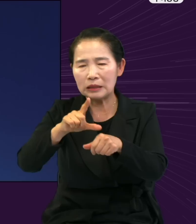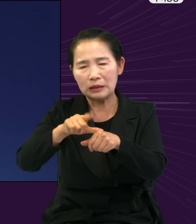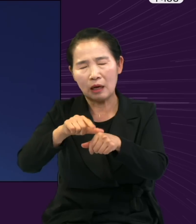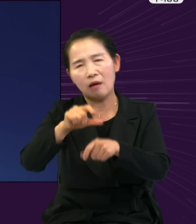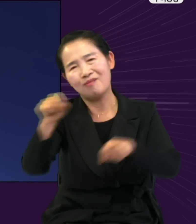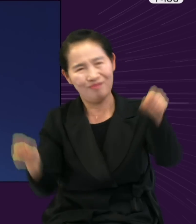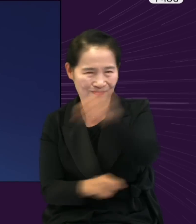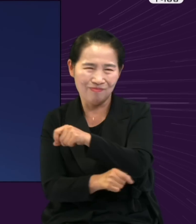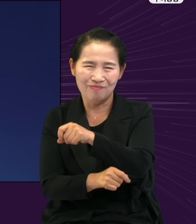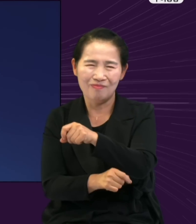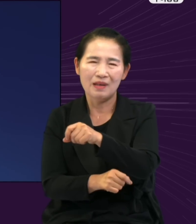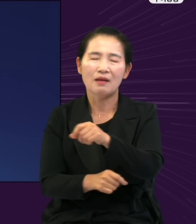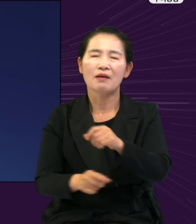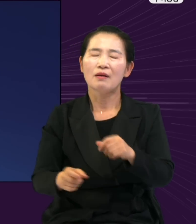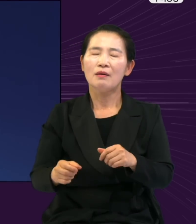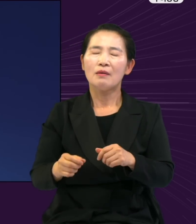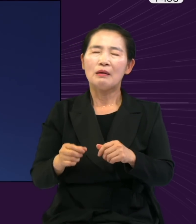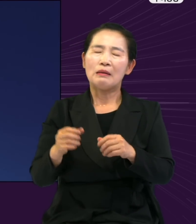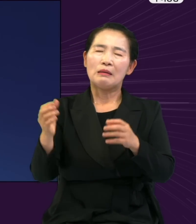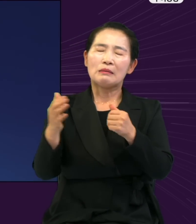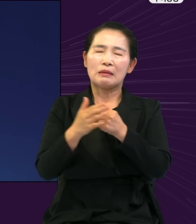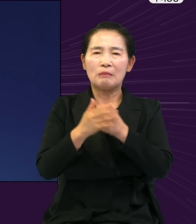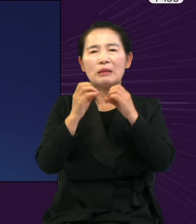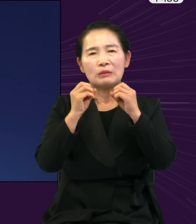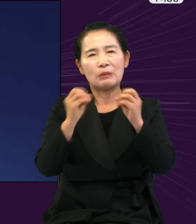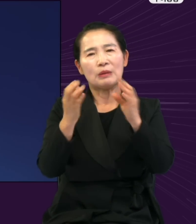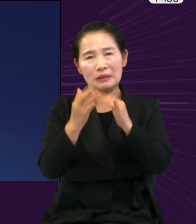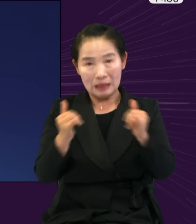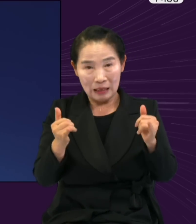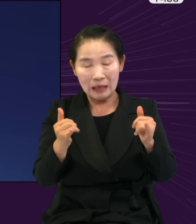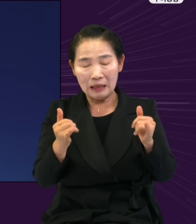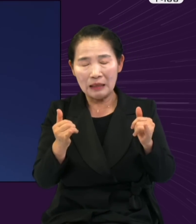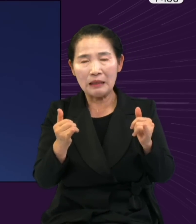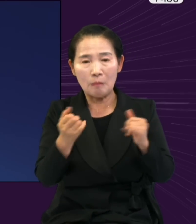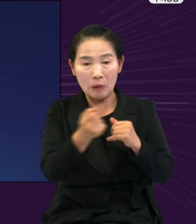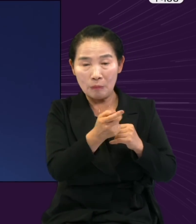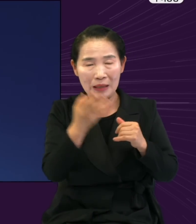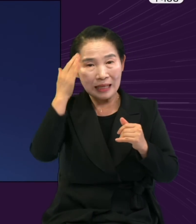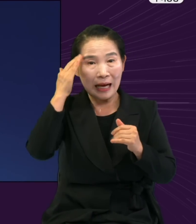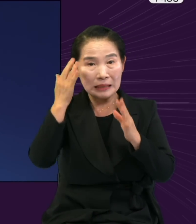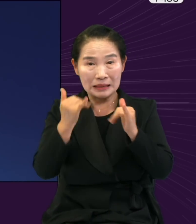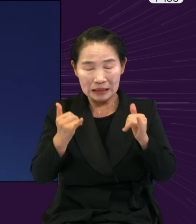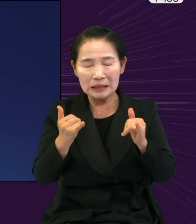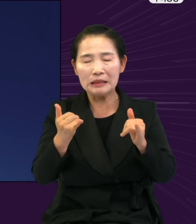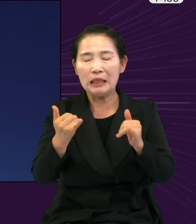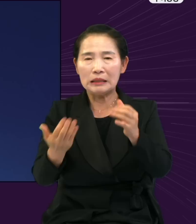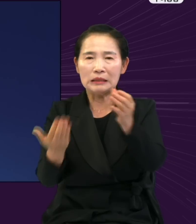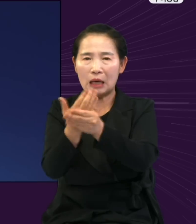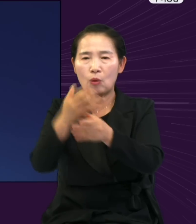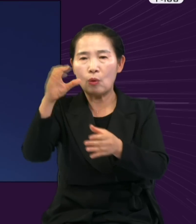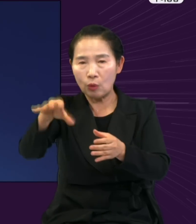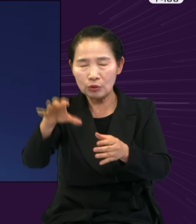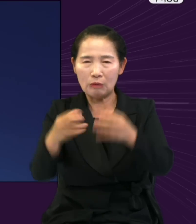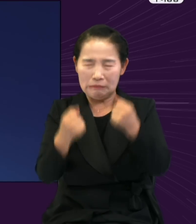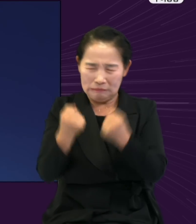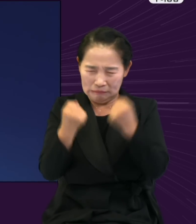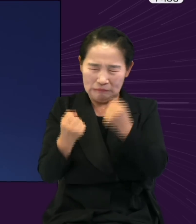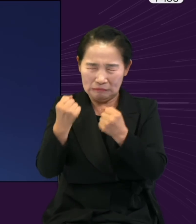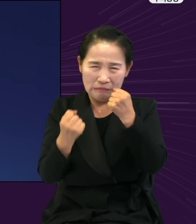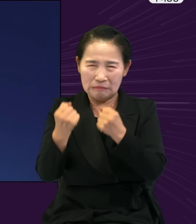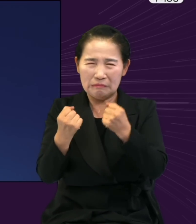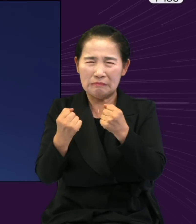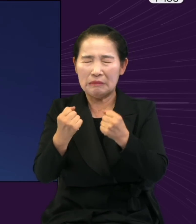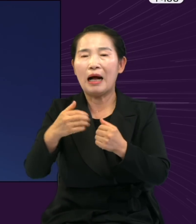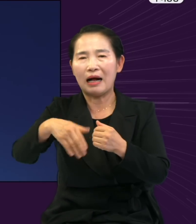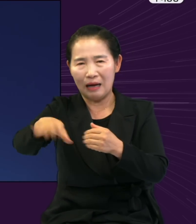그래서 선교사님과 몇 분의 한인분들이 사고 난 현장으로 달려가고 수습해서 이제 돌아올 거라고 저에게 얘기를